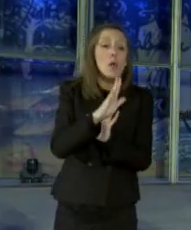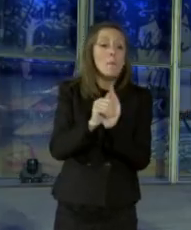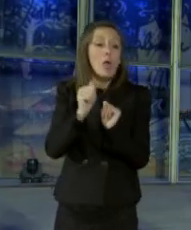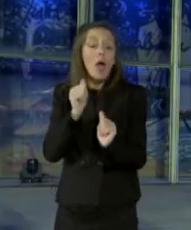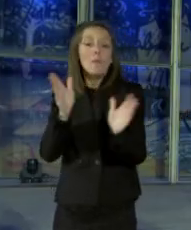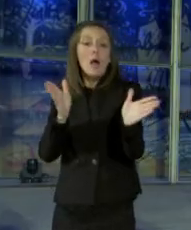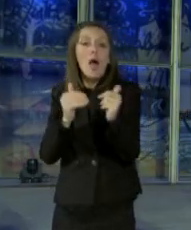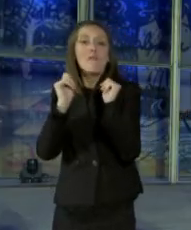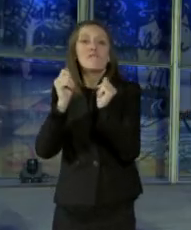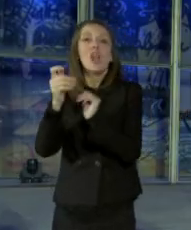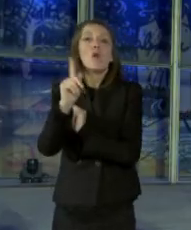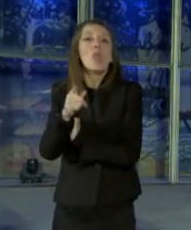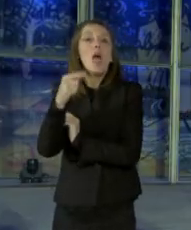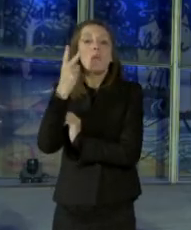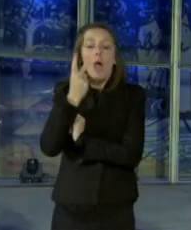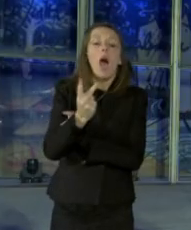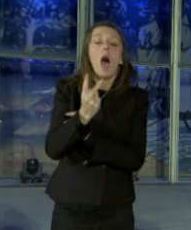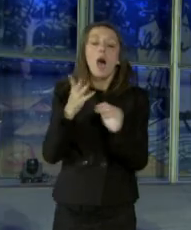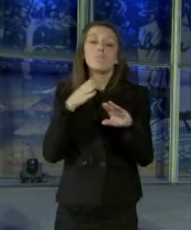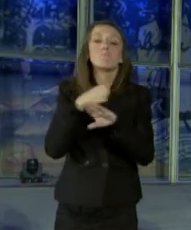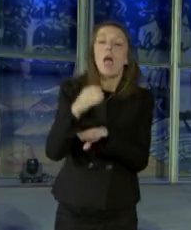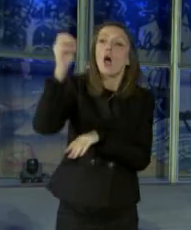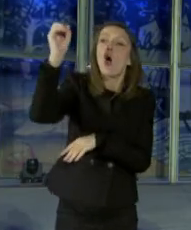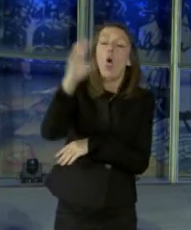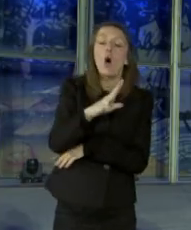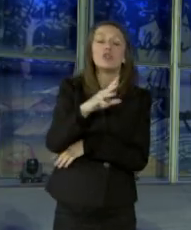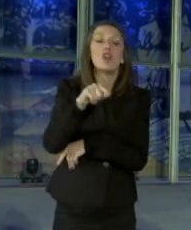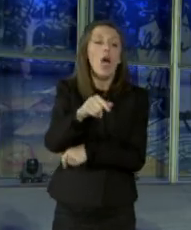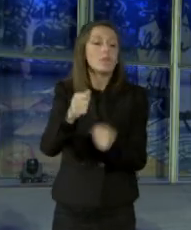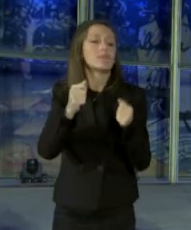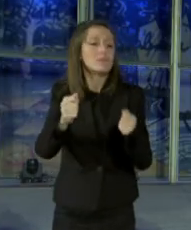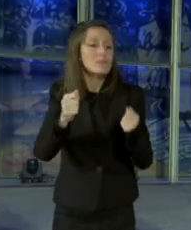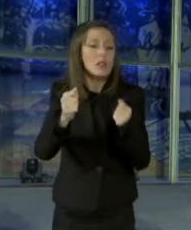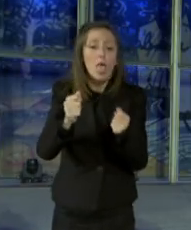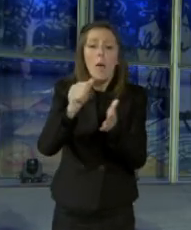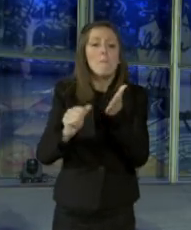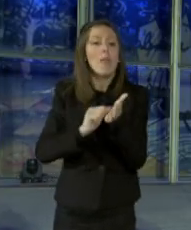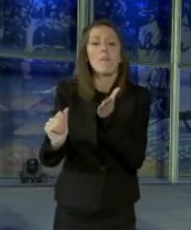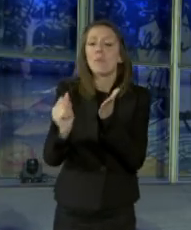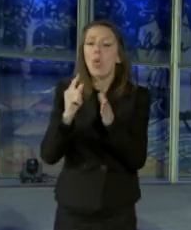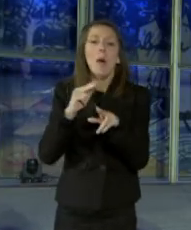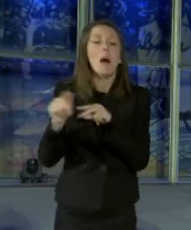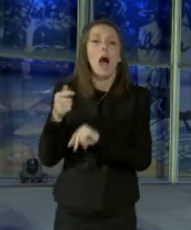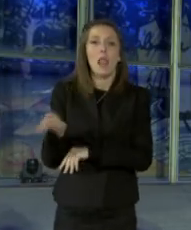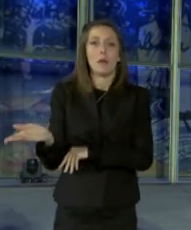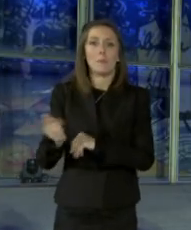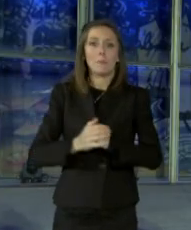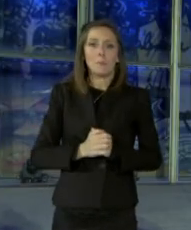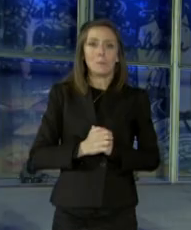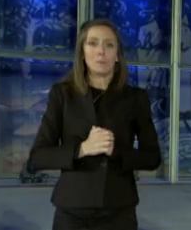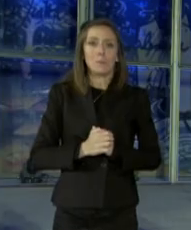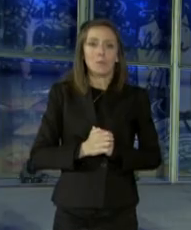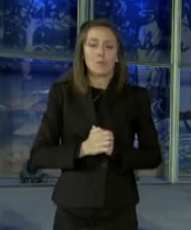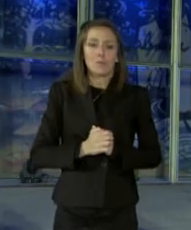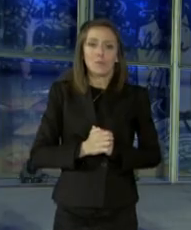l'uscio di fra guglielmo entrai accesi la luce e lo scossi padre pio sta male in un